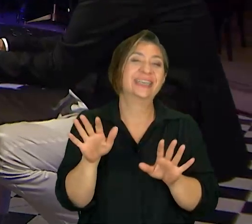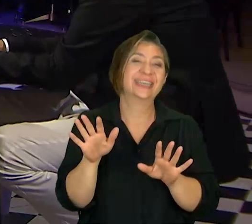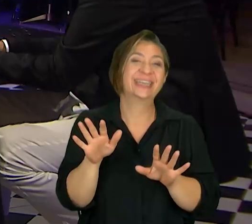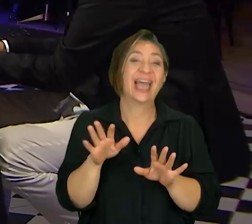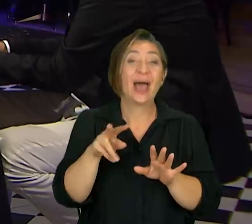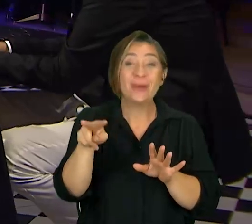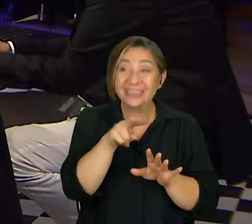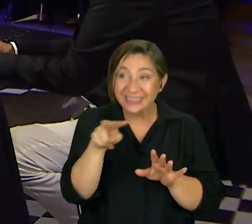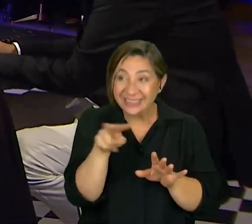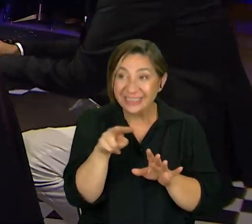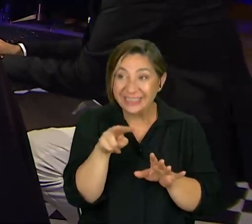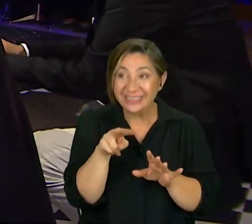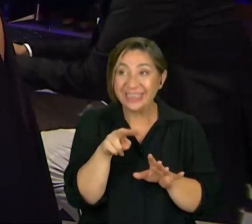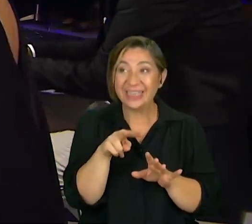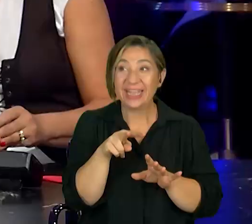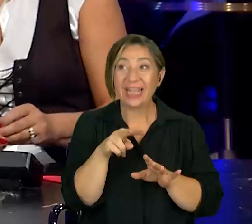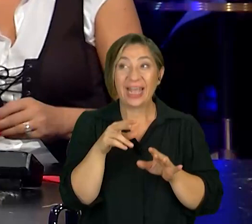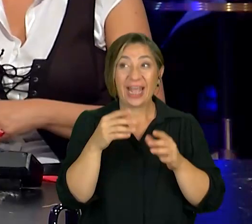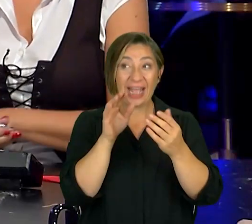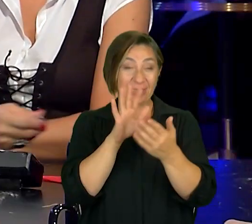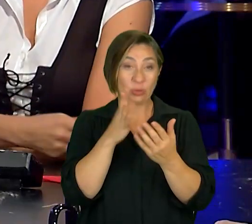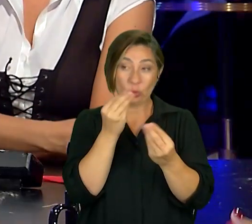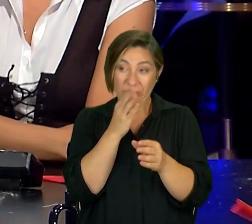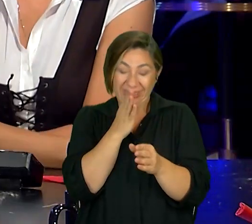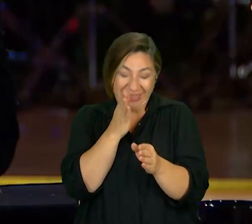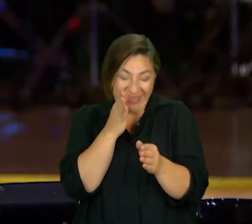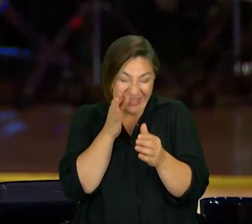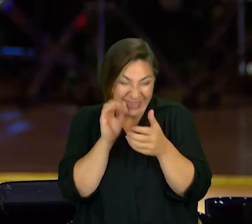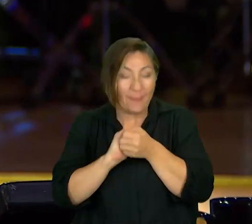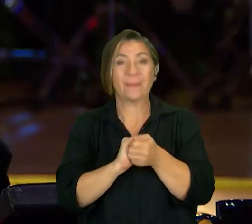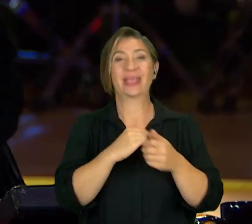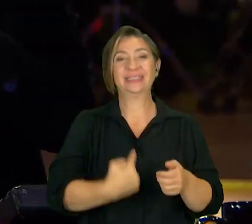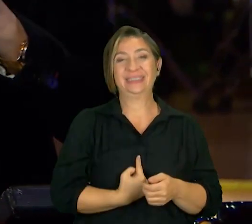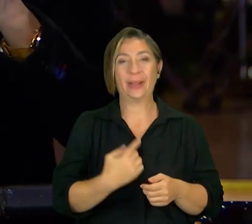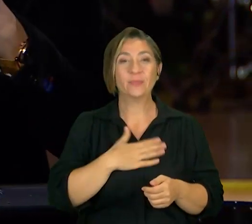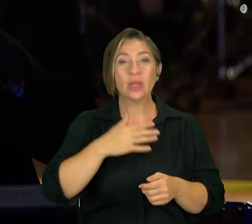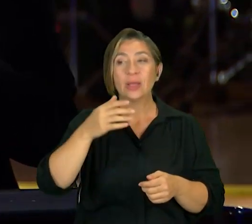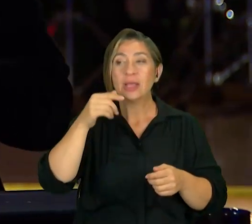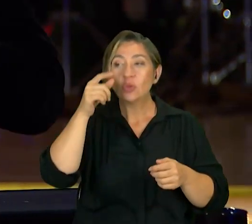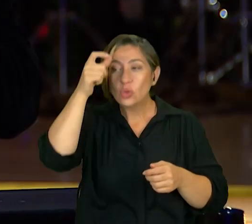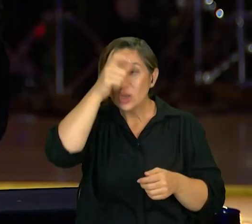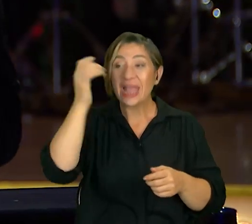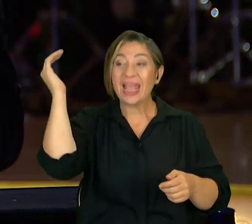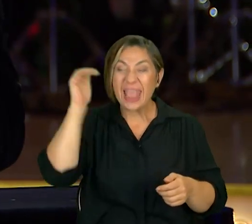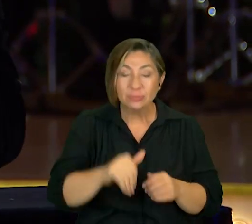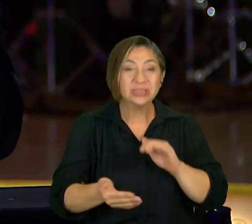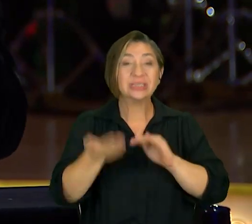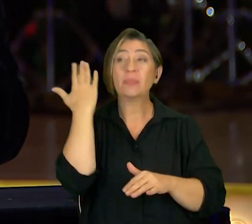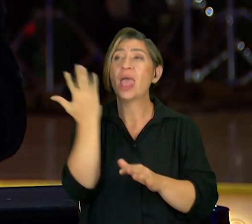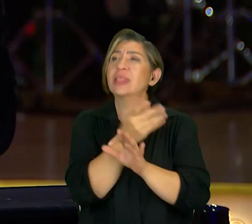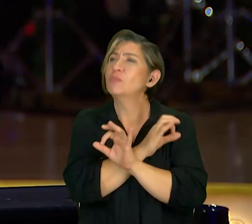siz ikinize karşı ya çok samimi isterim. Ferda Türkiye'de gelmiş en